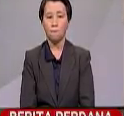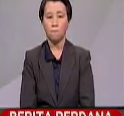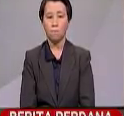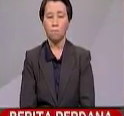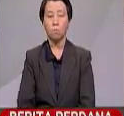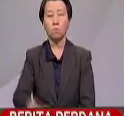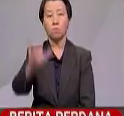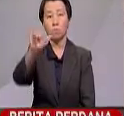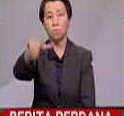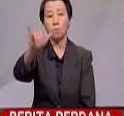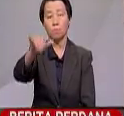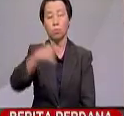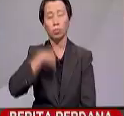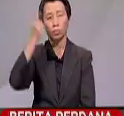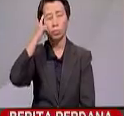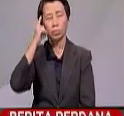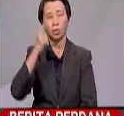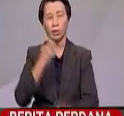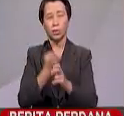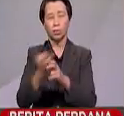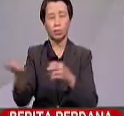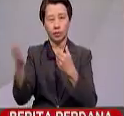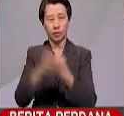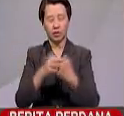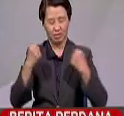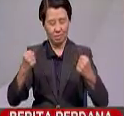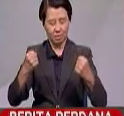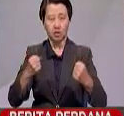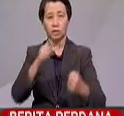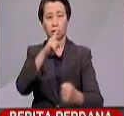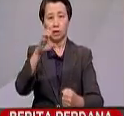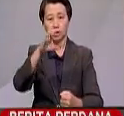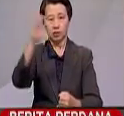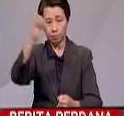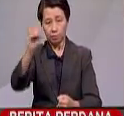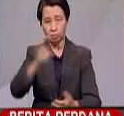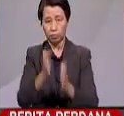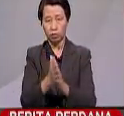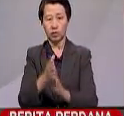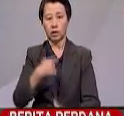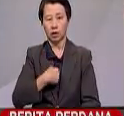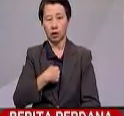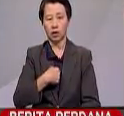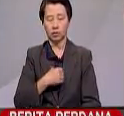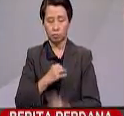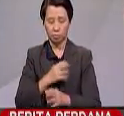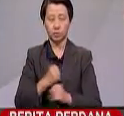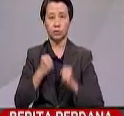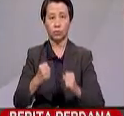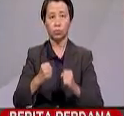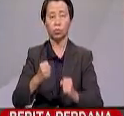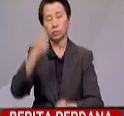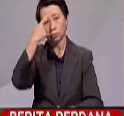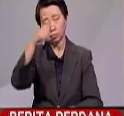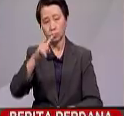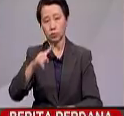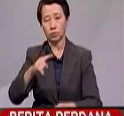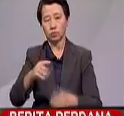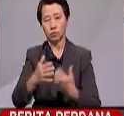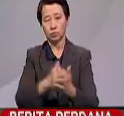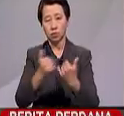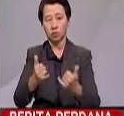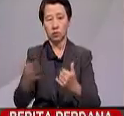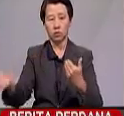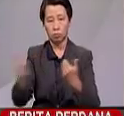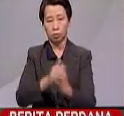Yeah, but I think it's hard to get back to 100% where I used to be, so I have to work harder in order to get